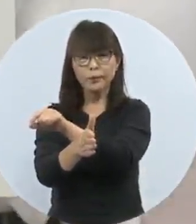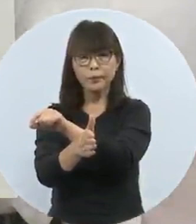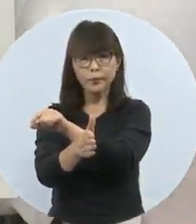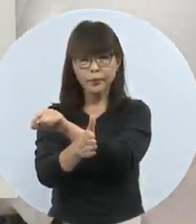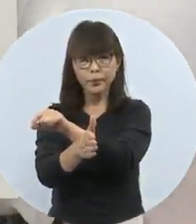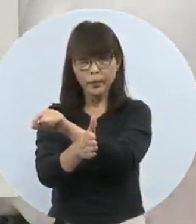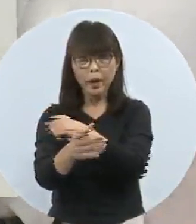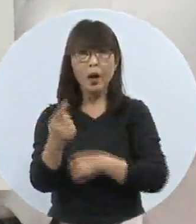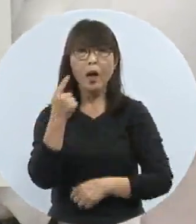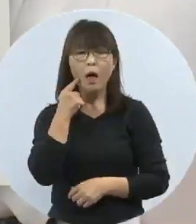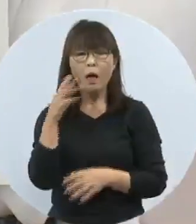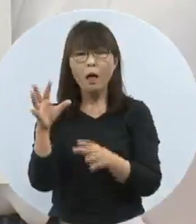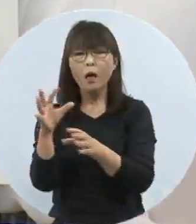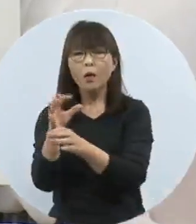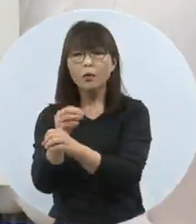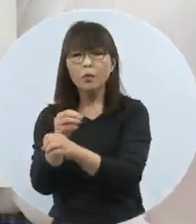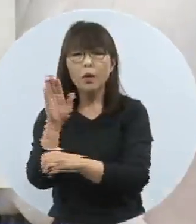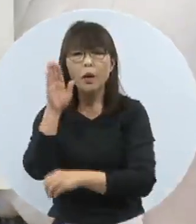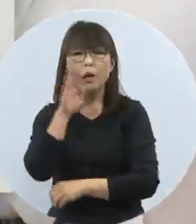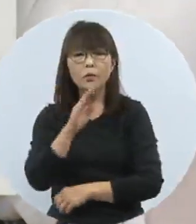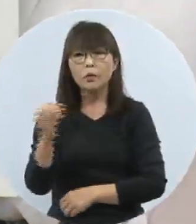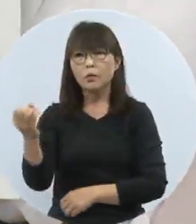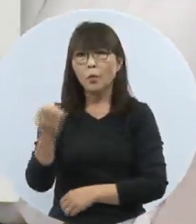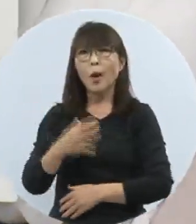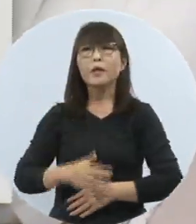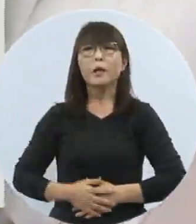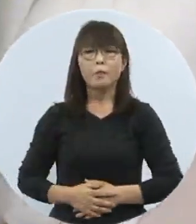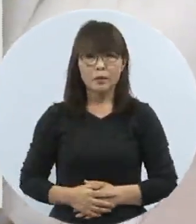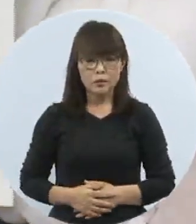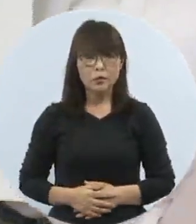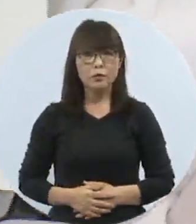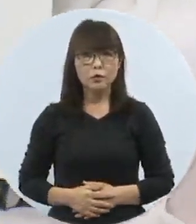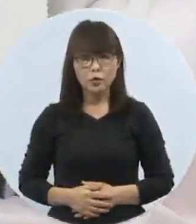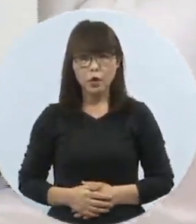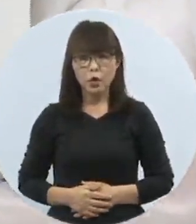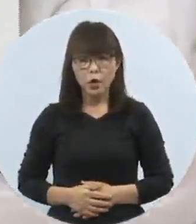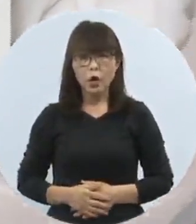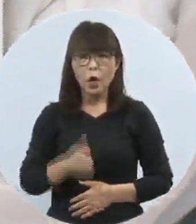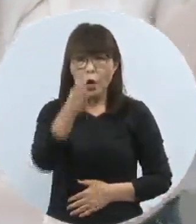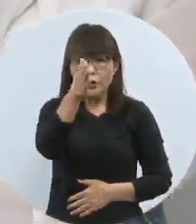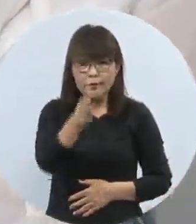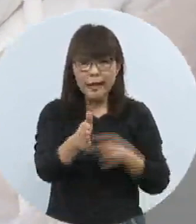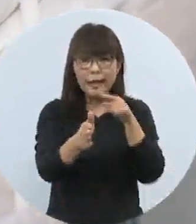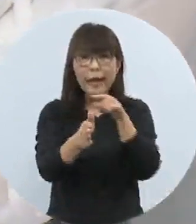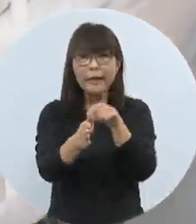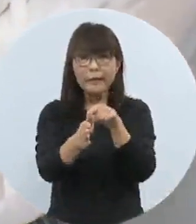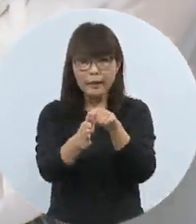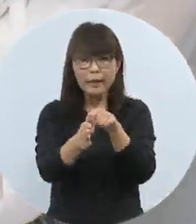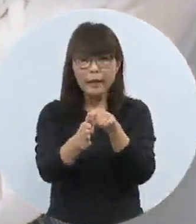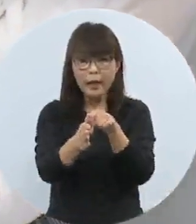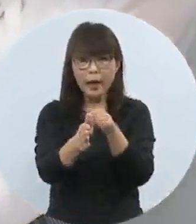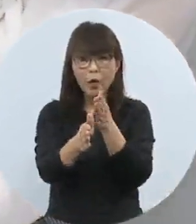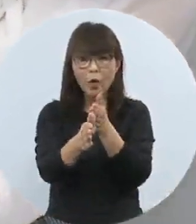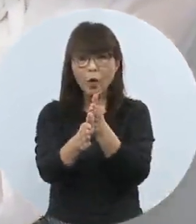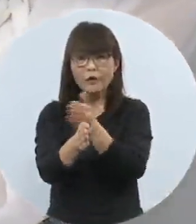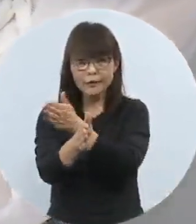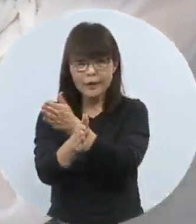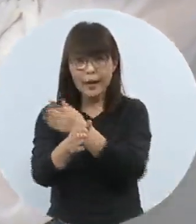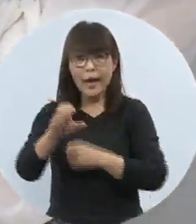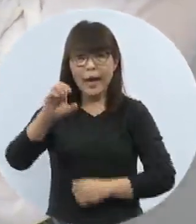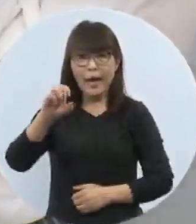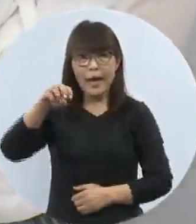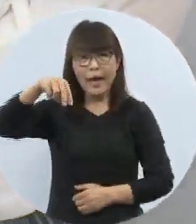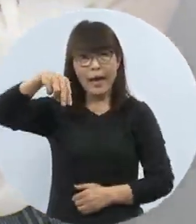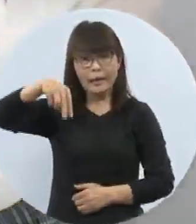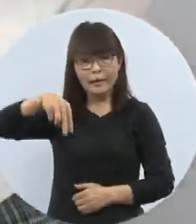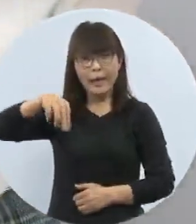歯が溶けやすいというふうに言われていまして、はい、ちょうどこの 5.5 が境でエナメル質が溶け始めるという